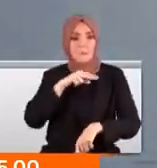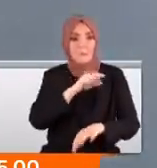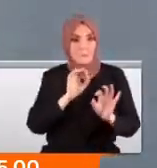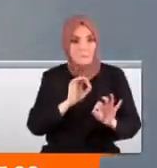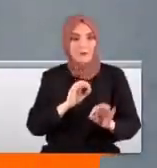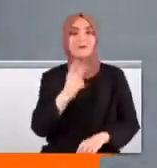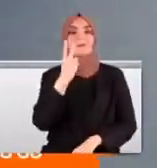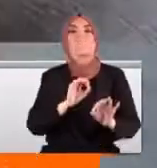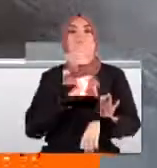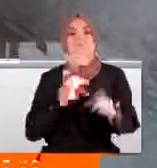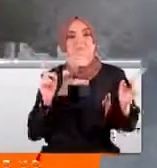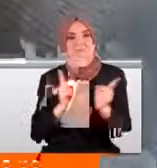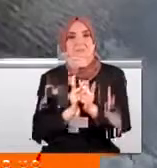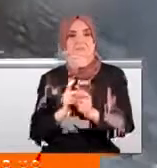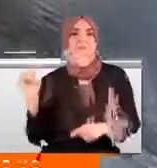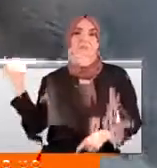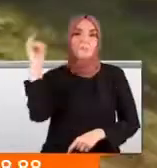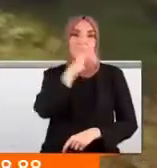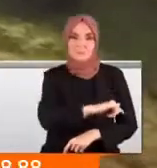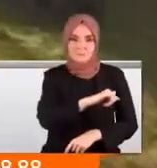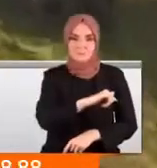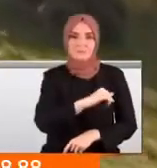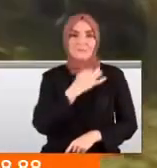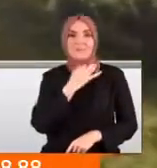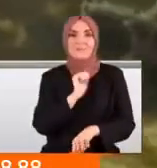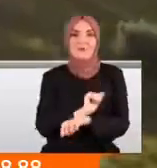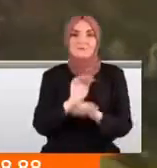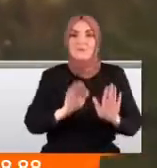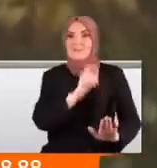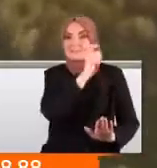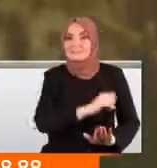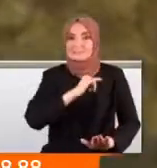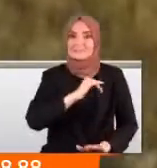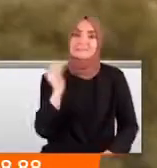kat etti ve kazazedeye ulaşmayı başardı.